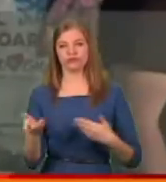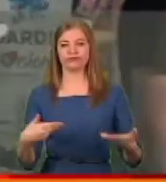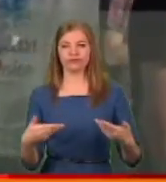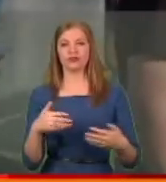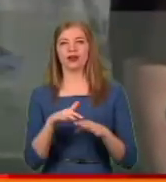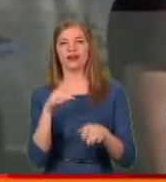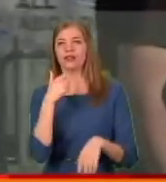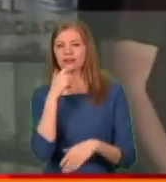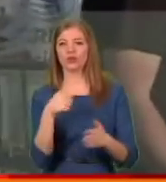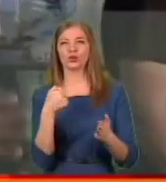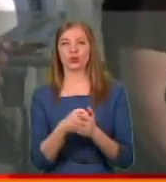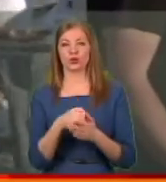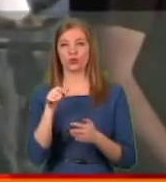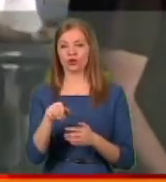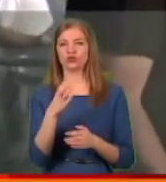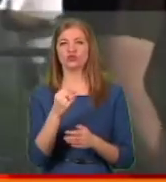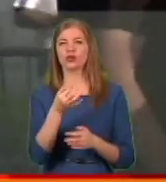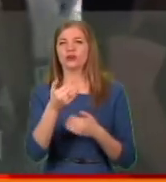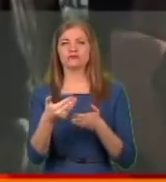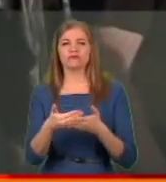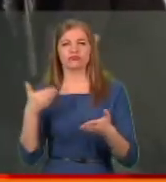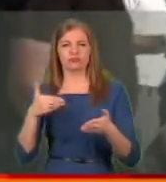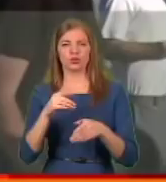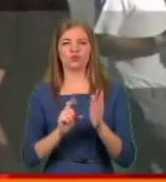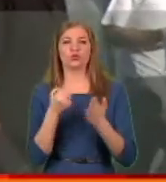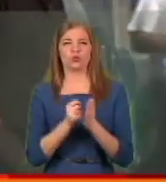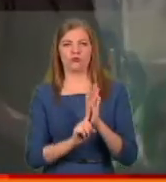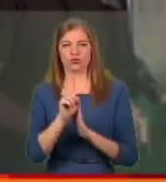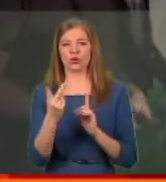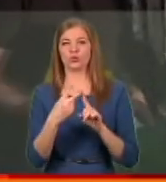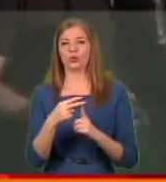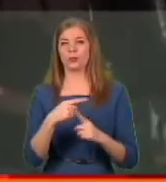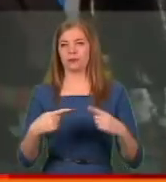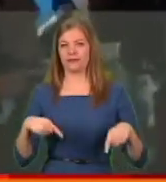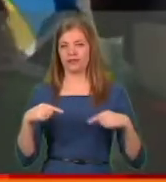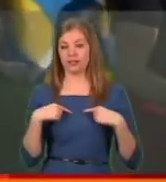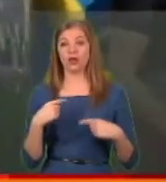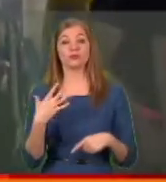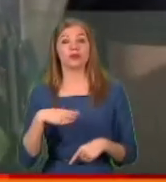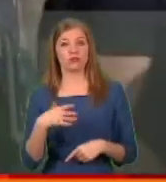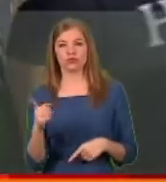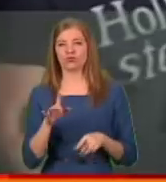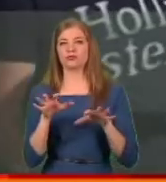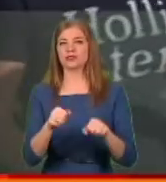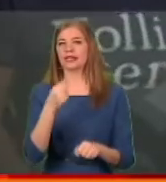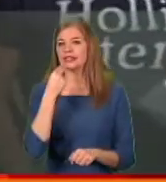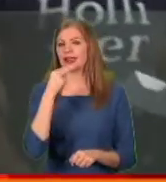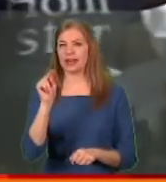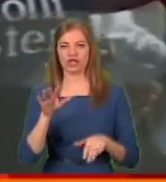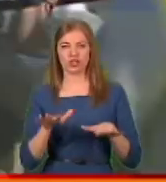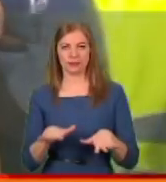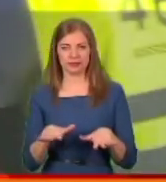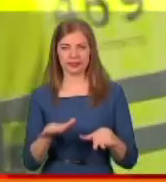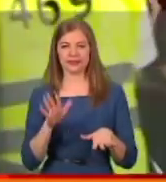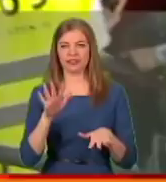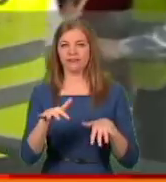глядачі сюди до Altice Arena ще за кілька годин до початку другого півфіналу Євробачення для того, аби зайняти найкращі місця